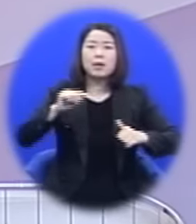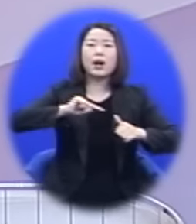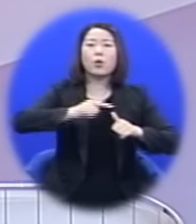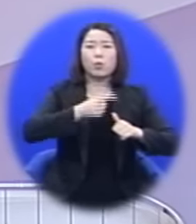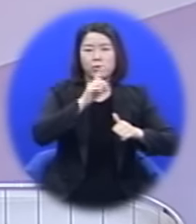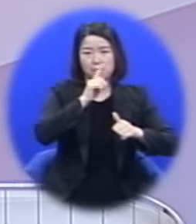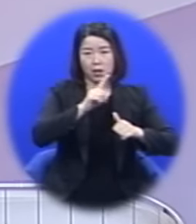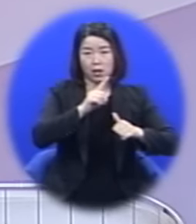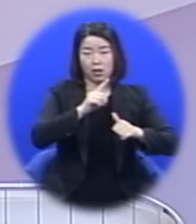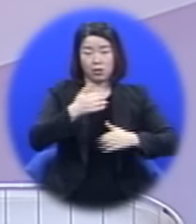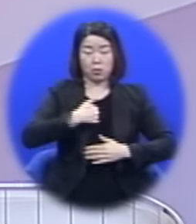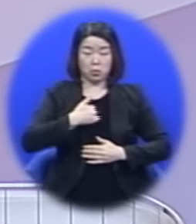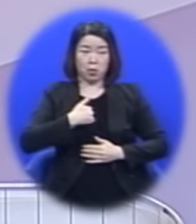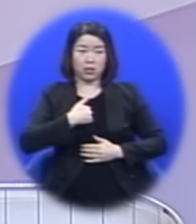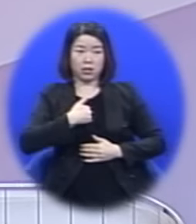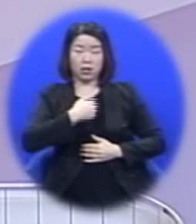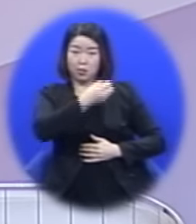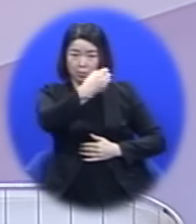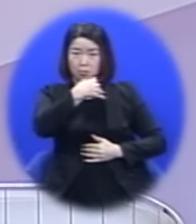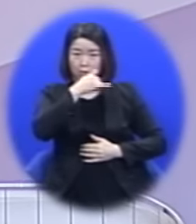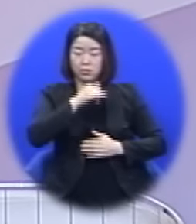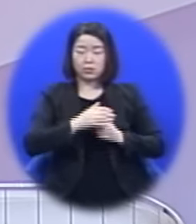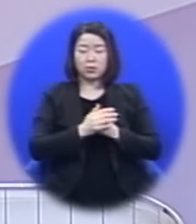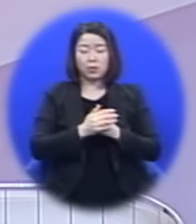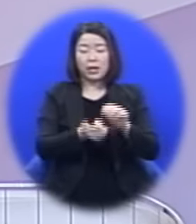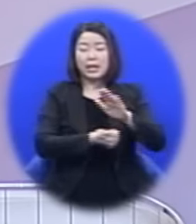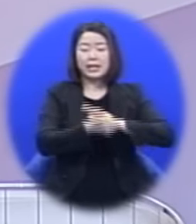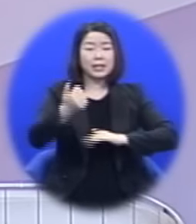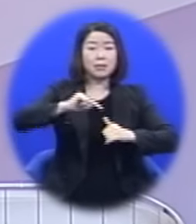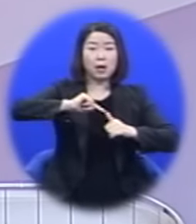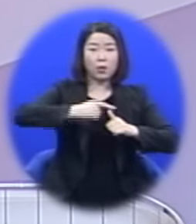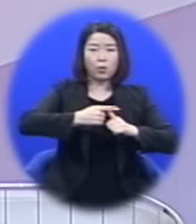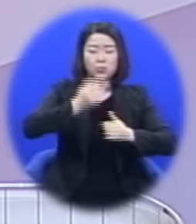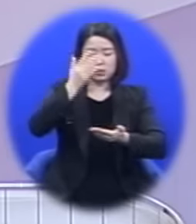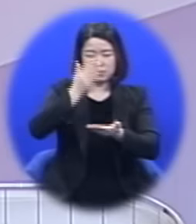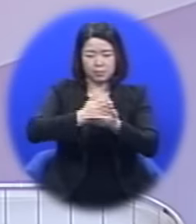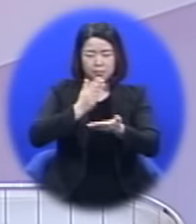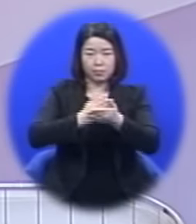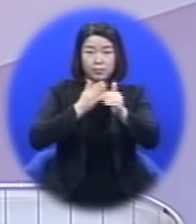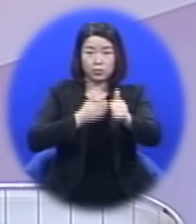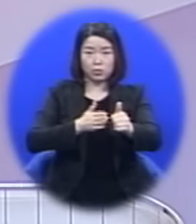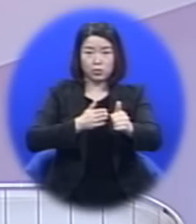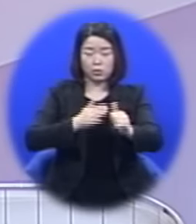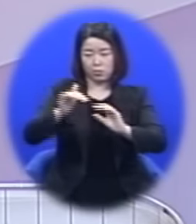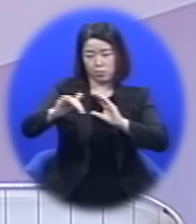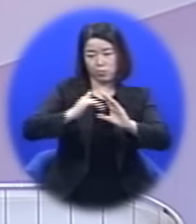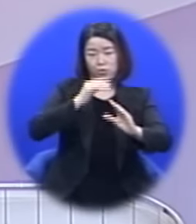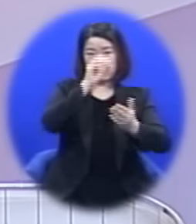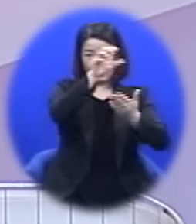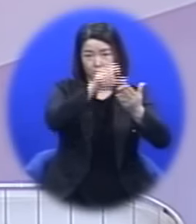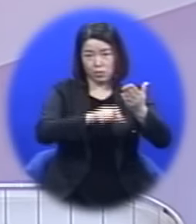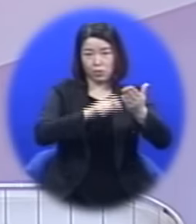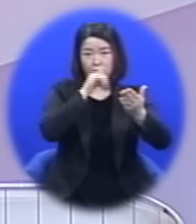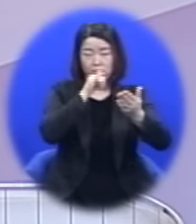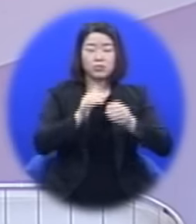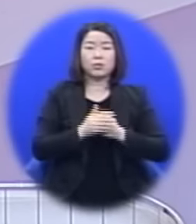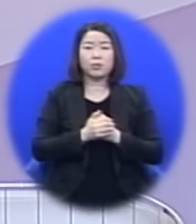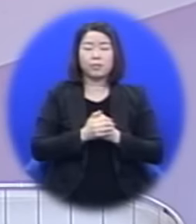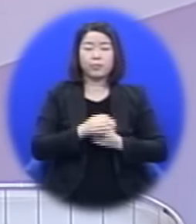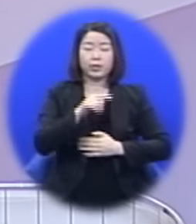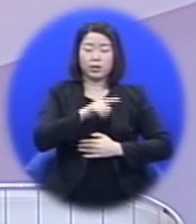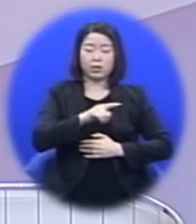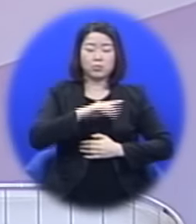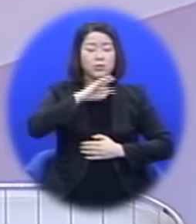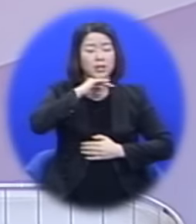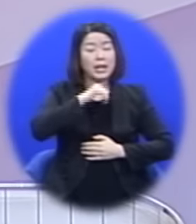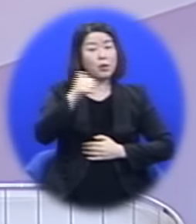저보고 그렇게 이야기를 하시는 거예요. 목사님 희망 고문을 하지 말아주세요. 그분은 50세가